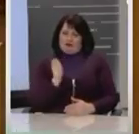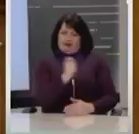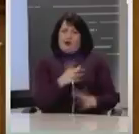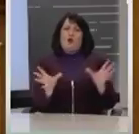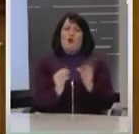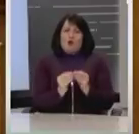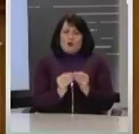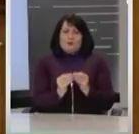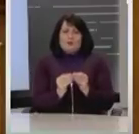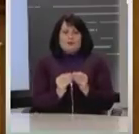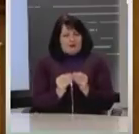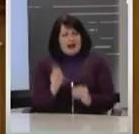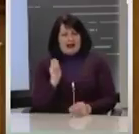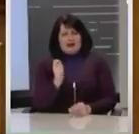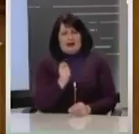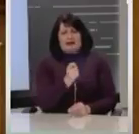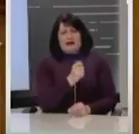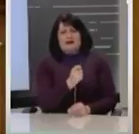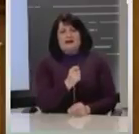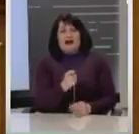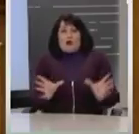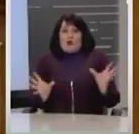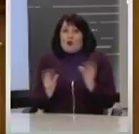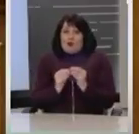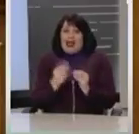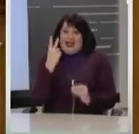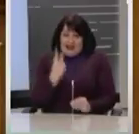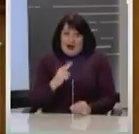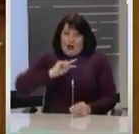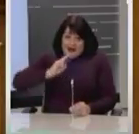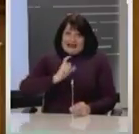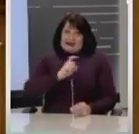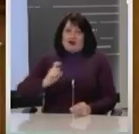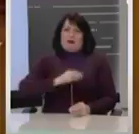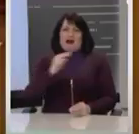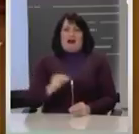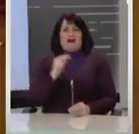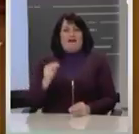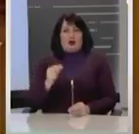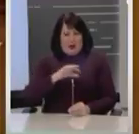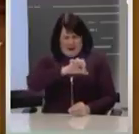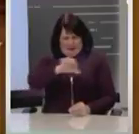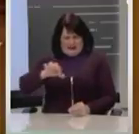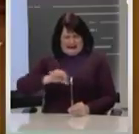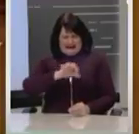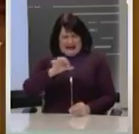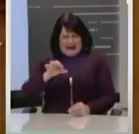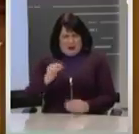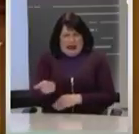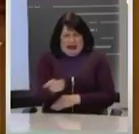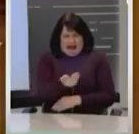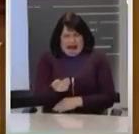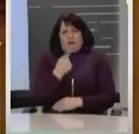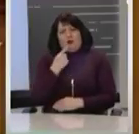αθρηστικά ένα ποσό που ξεπερνά τα 2 δισεκατομμύρια ευρώ. Δεν θα το έλεγε κανείς και ψίχουλα ή φιλοδόρημα,